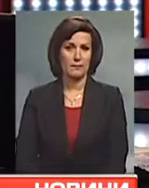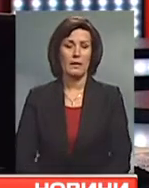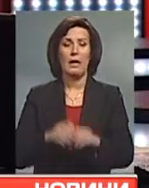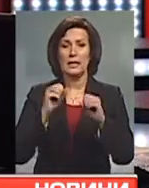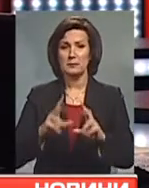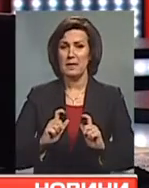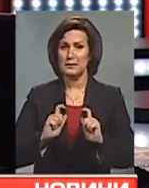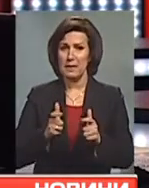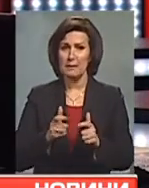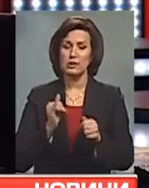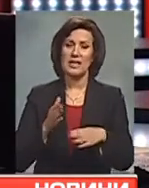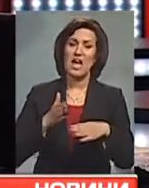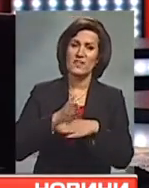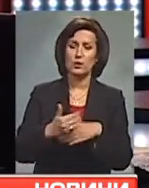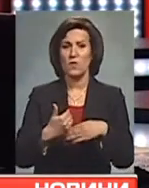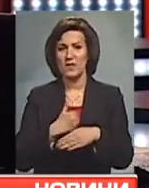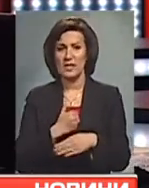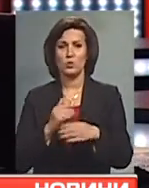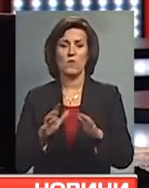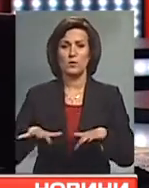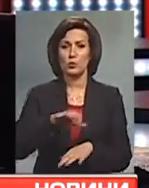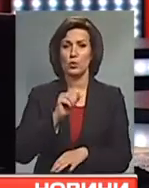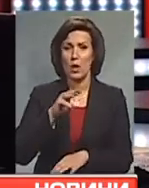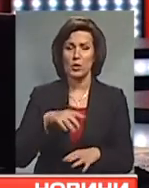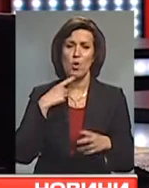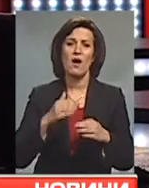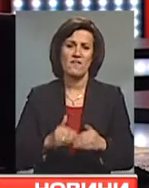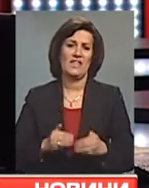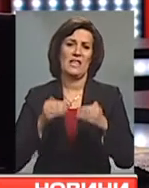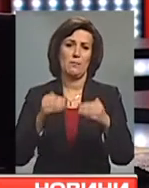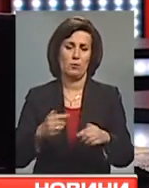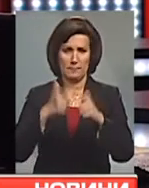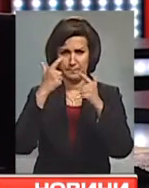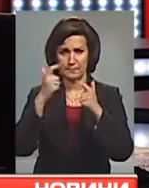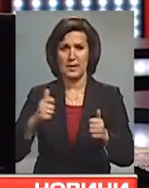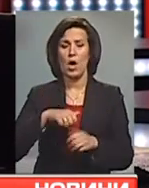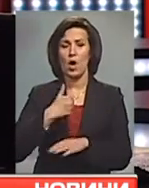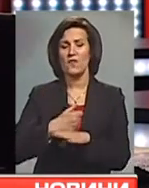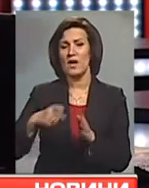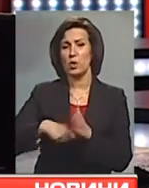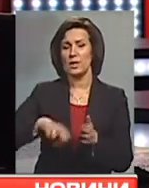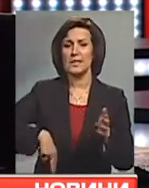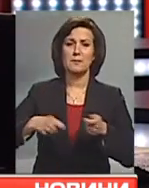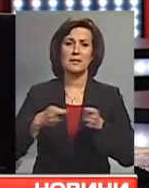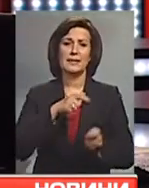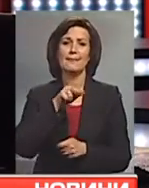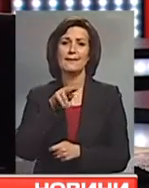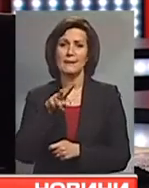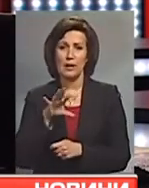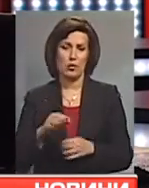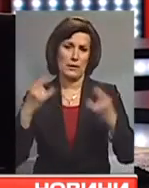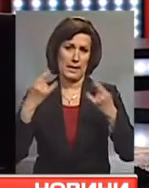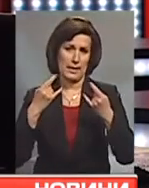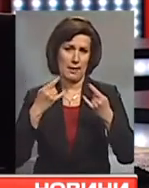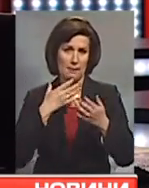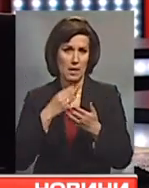Спецперепустки для виїзду та в'їзду в зону АТО відтермінували. Напередодні про це заявив голова Донецької облдержадміністрації Олександр Кіхтенко місцевому